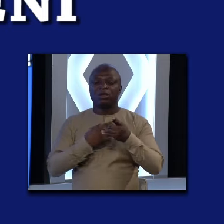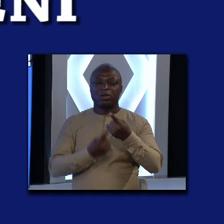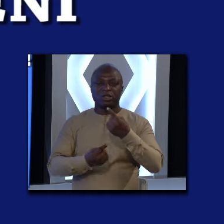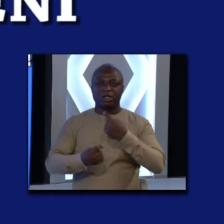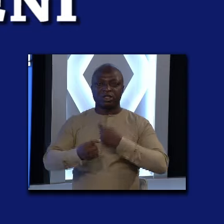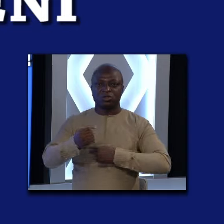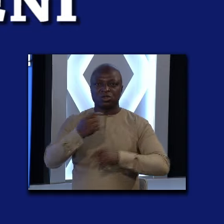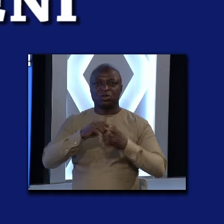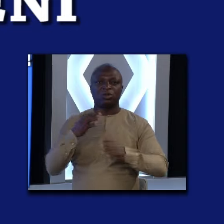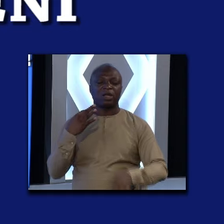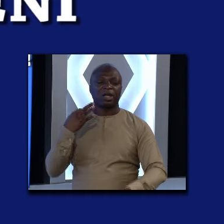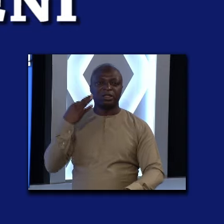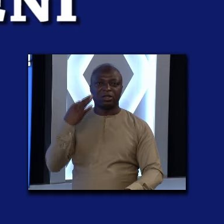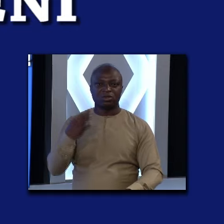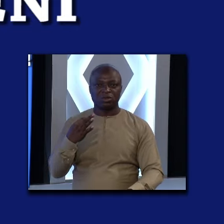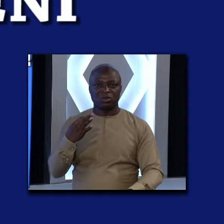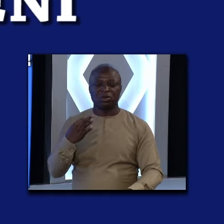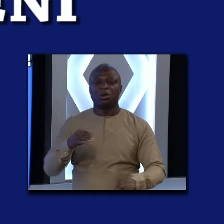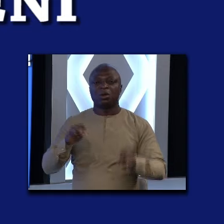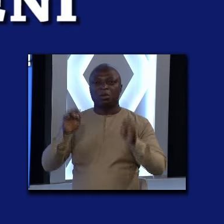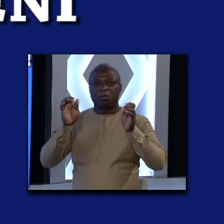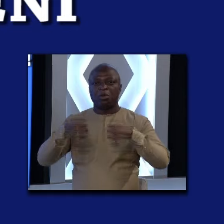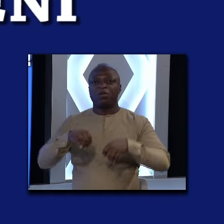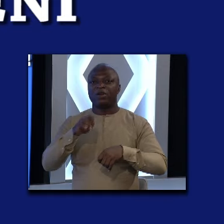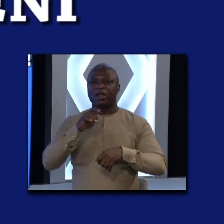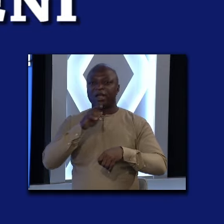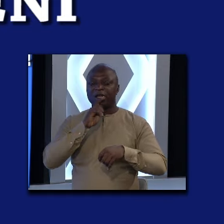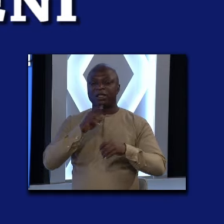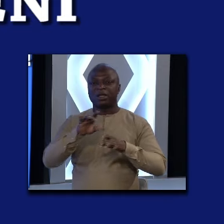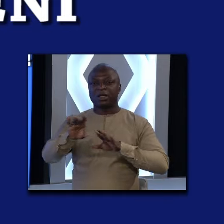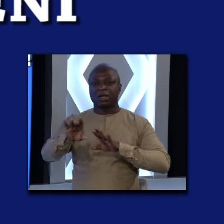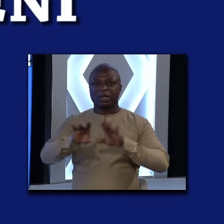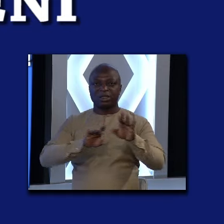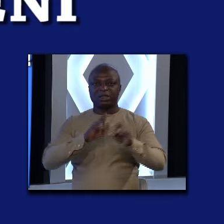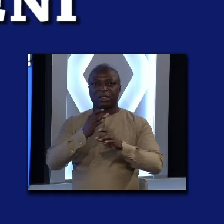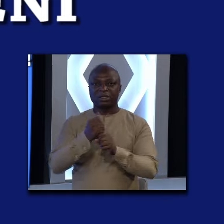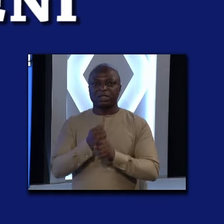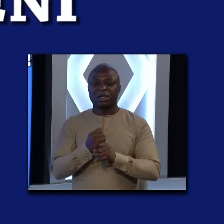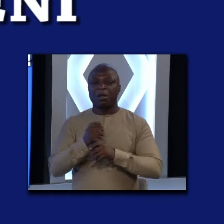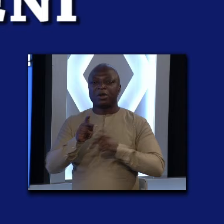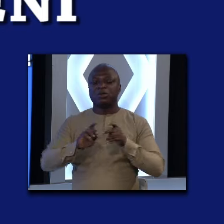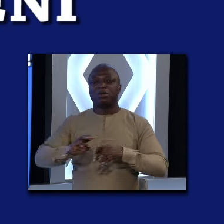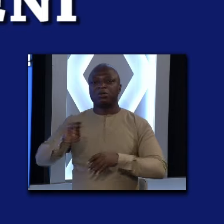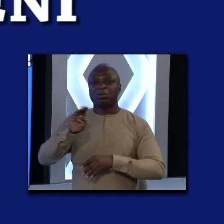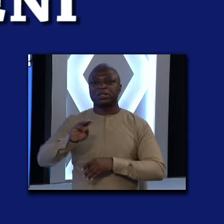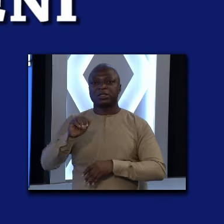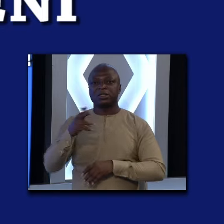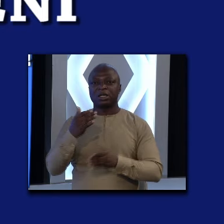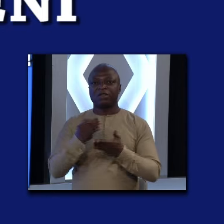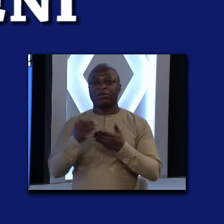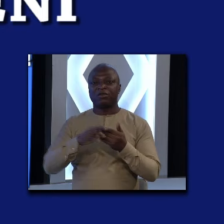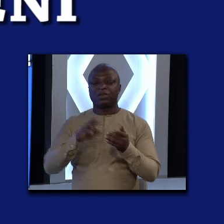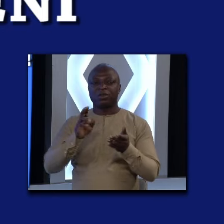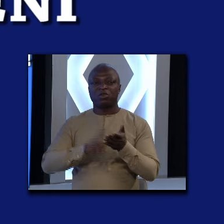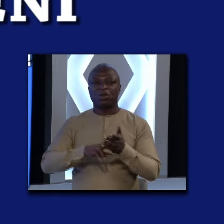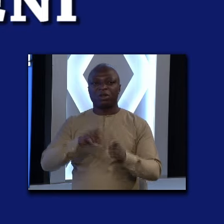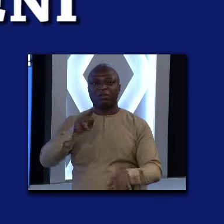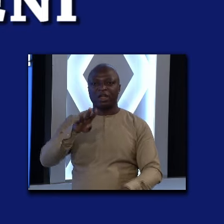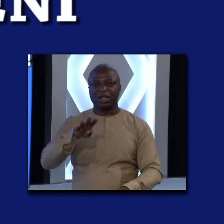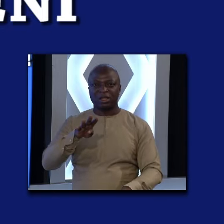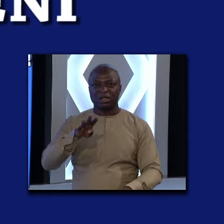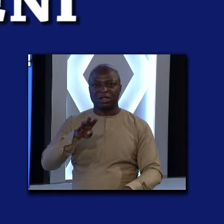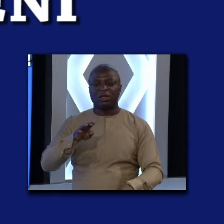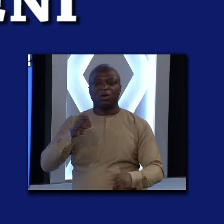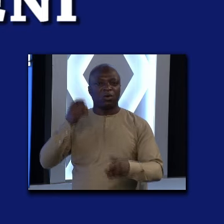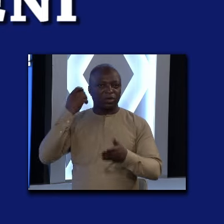transmission de candidature peuvent être retirés à partir du mardi 13 février 2024